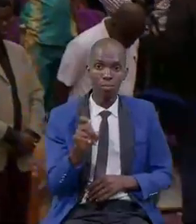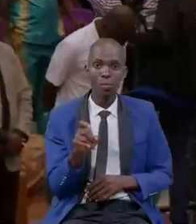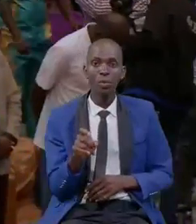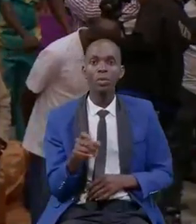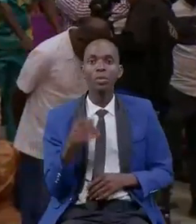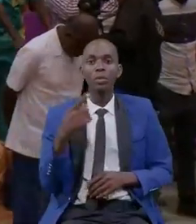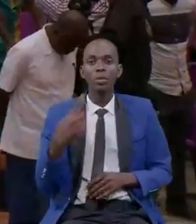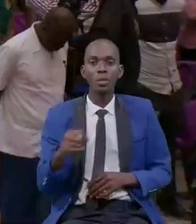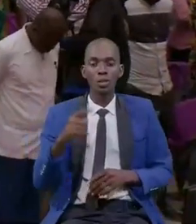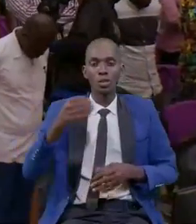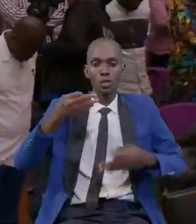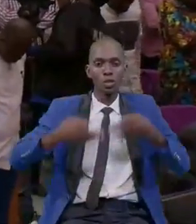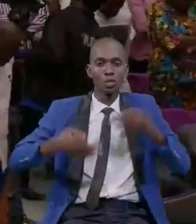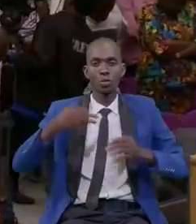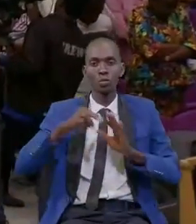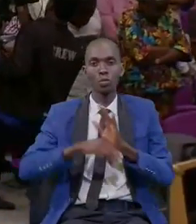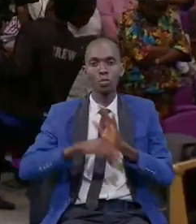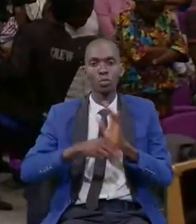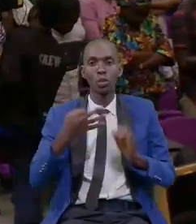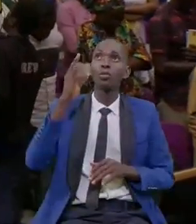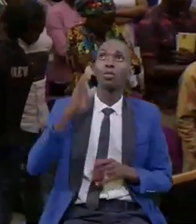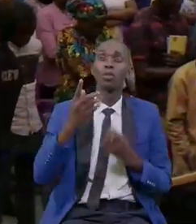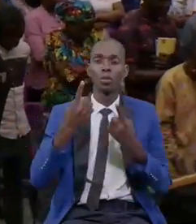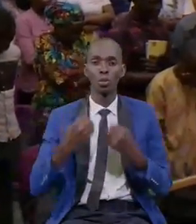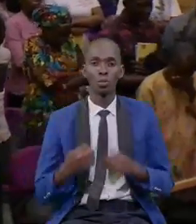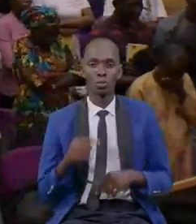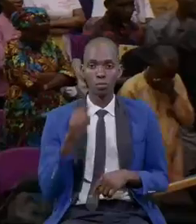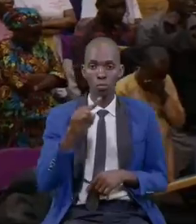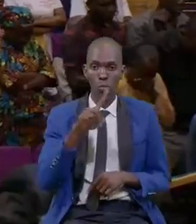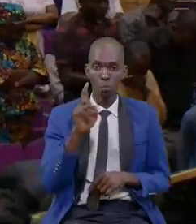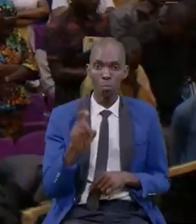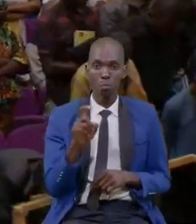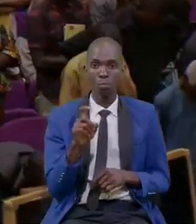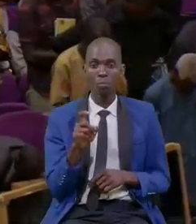au jugement de Dieu qui vient? Elle a cru.